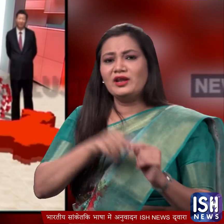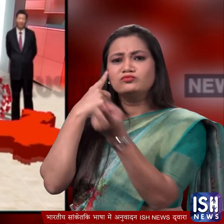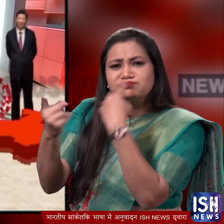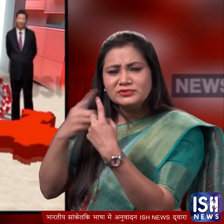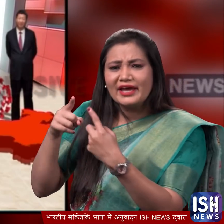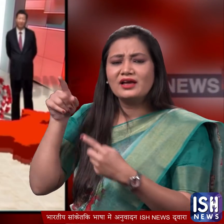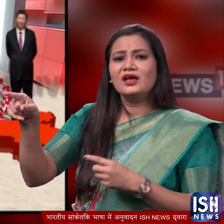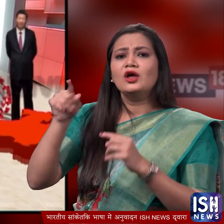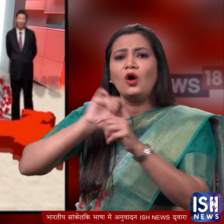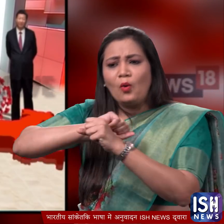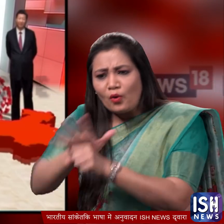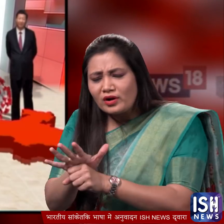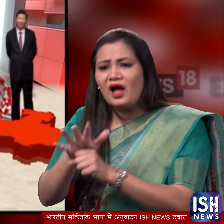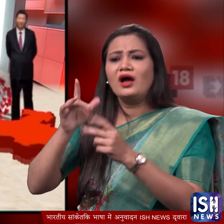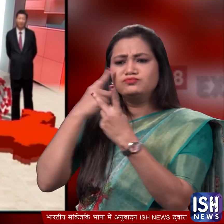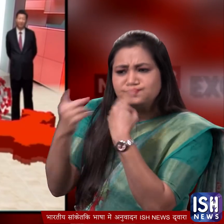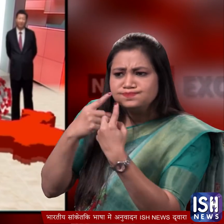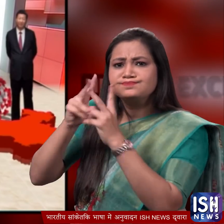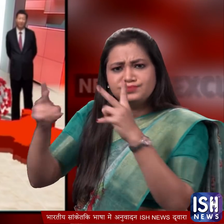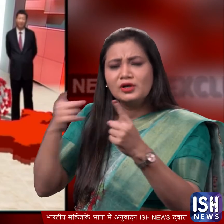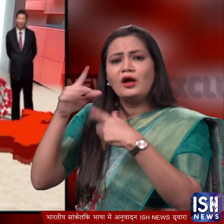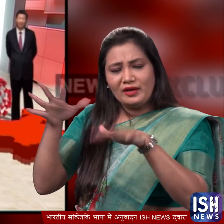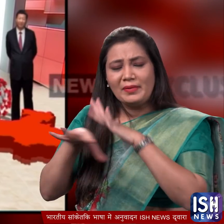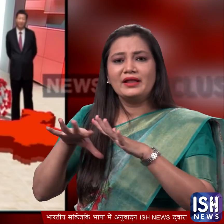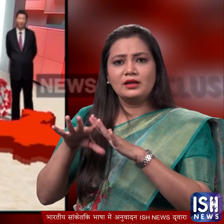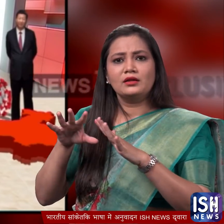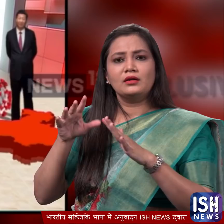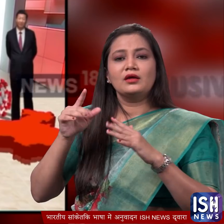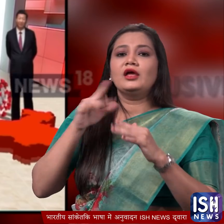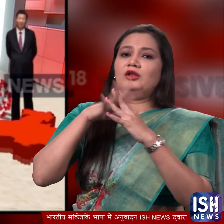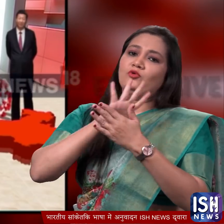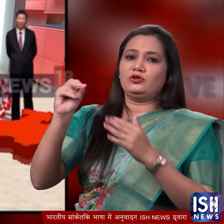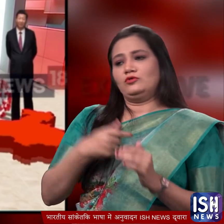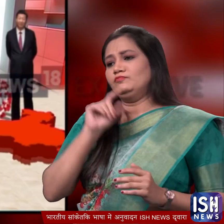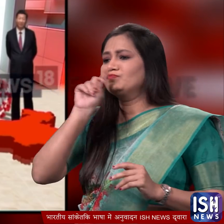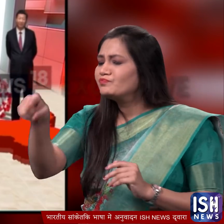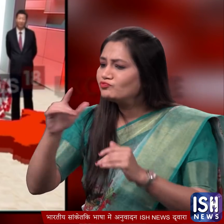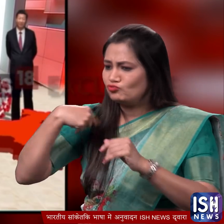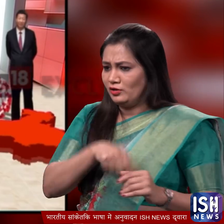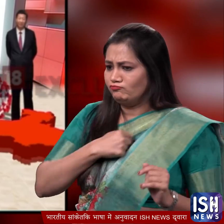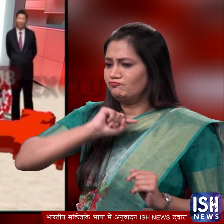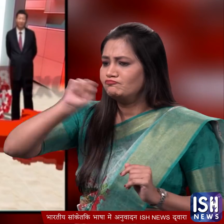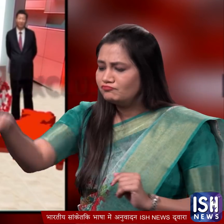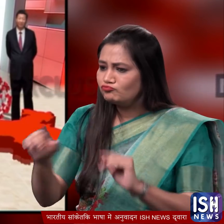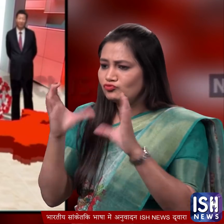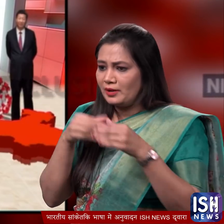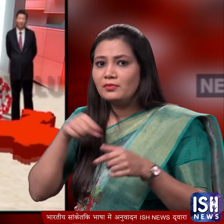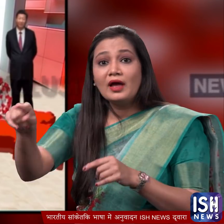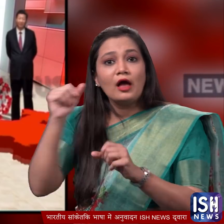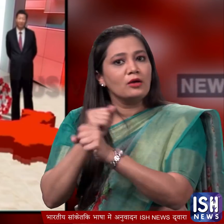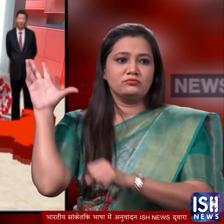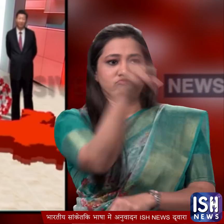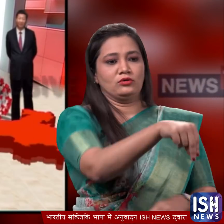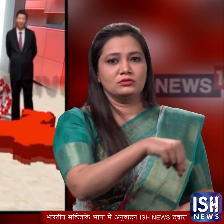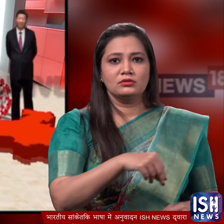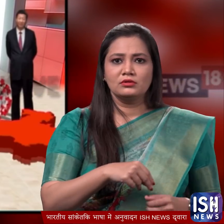चाहती थी, ताकि वहां जाकर कोरोना वायरस के फैलने की जांच की जा सके। WHO ने इसके लिए चीन से इजाजत मांगी थी, जिसे चीन की सरकार